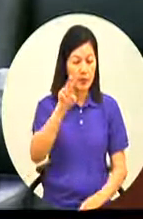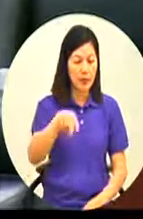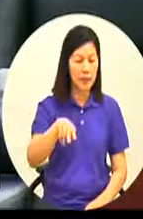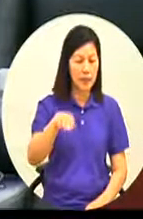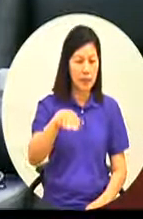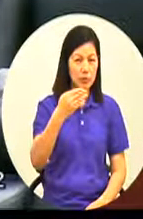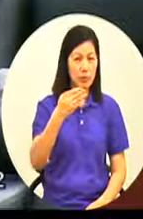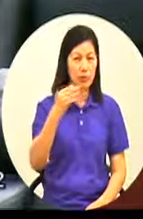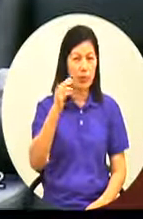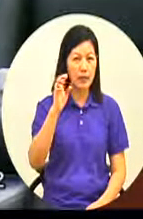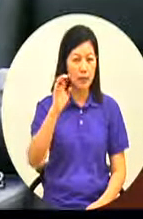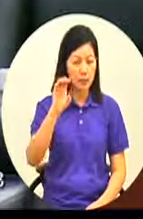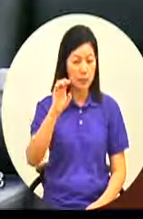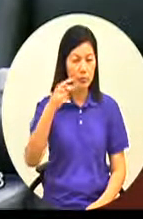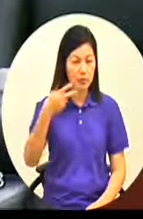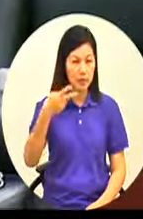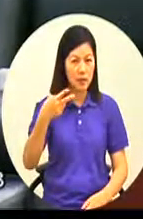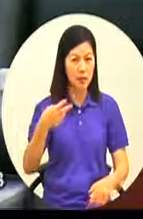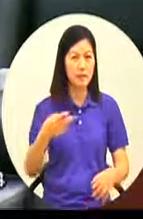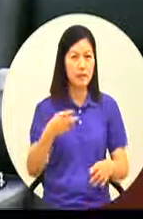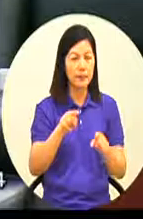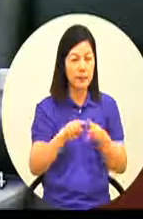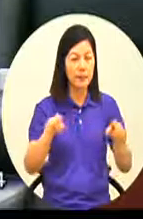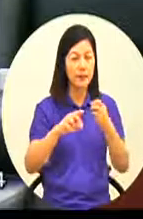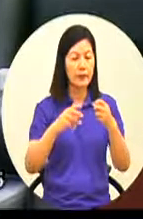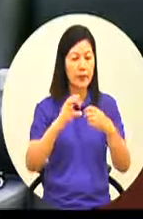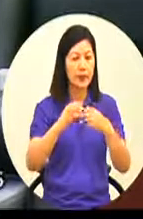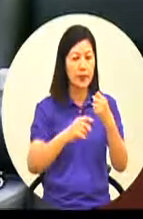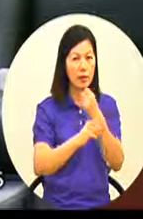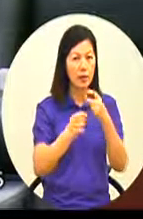2952平方公里，那台北市的人口哦是